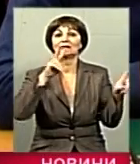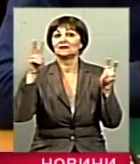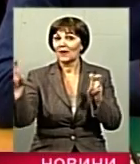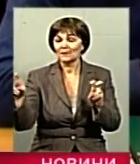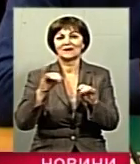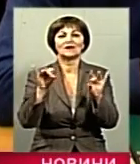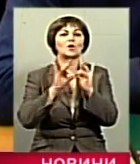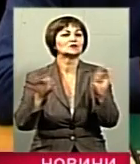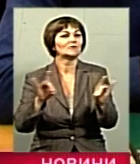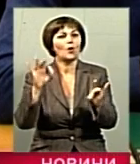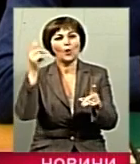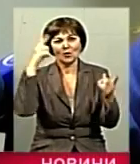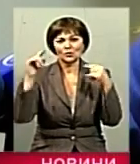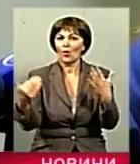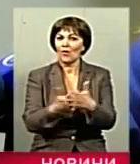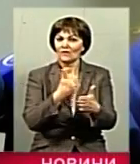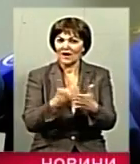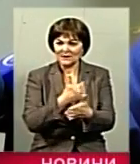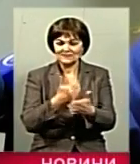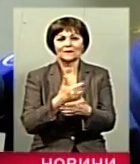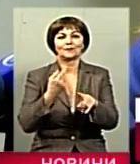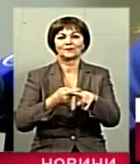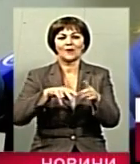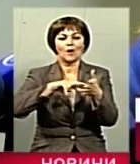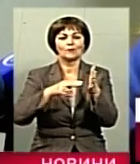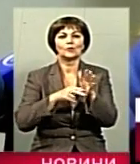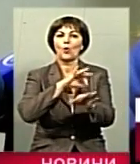І розповідає про новації фесту. Проект